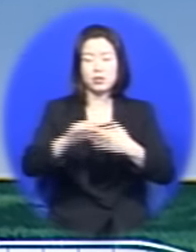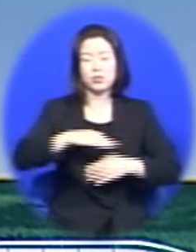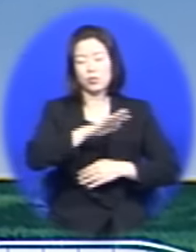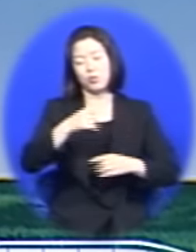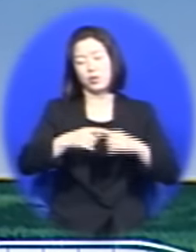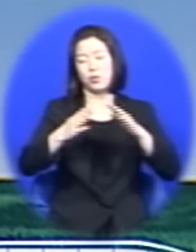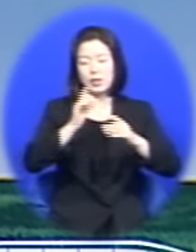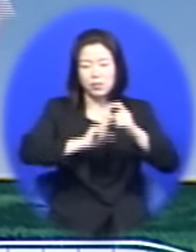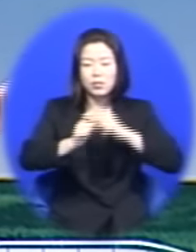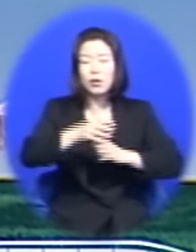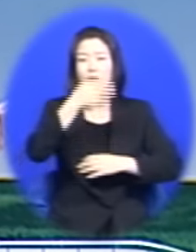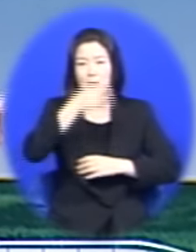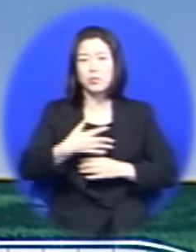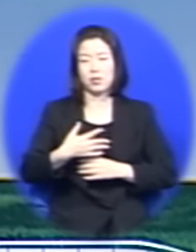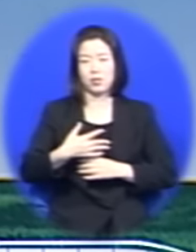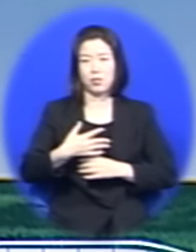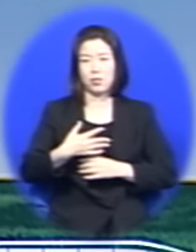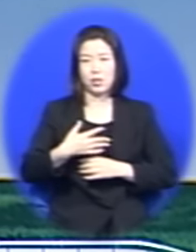그 말씀을 먼저 드리고